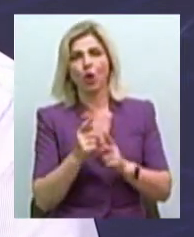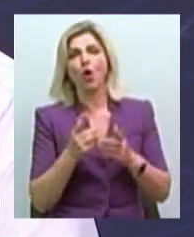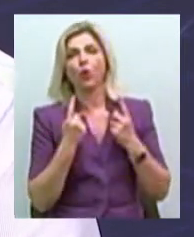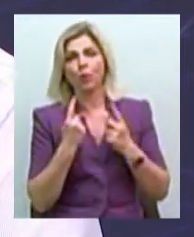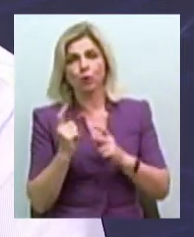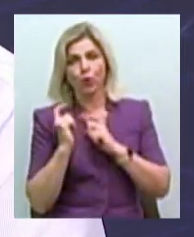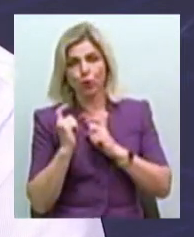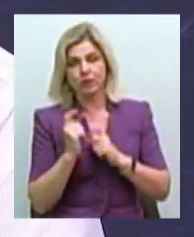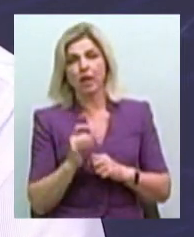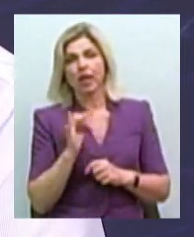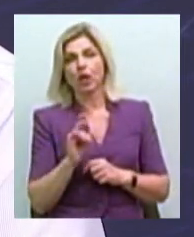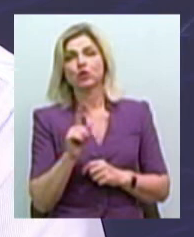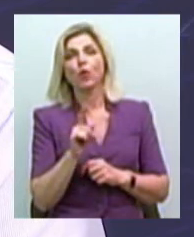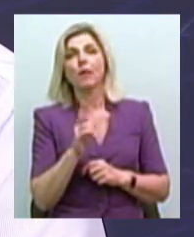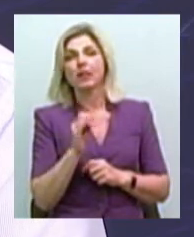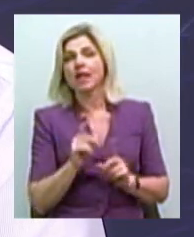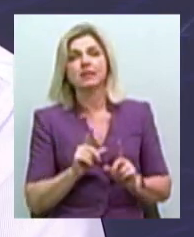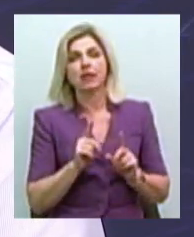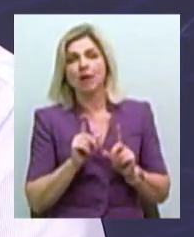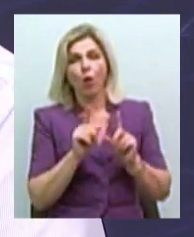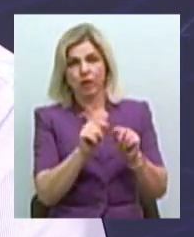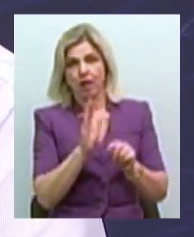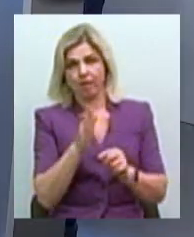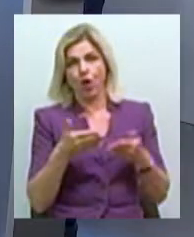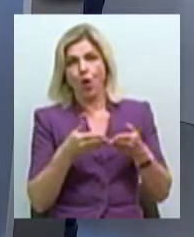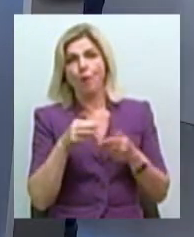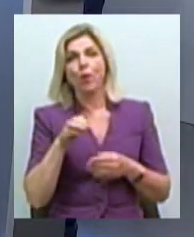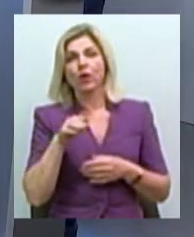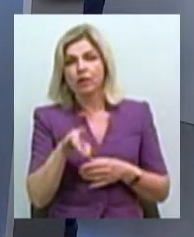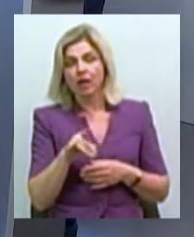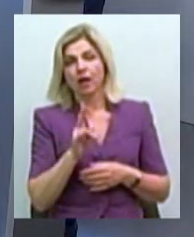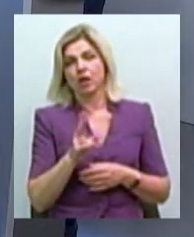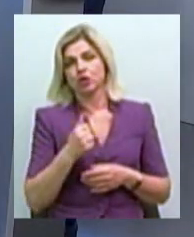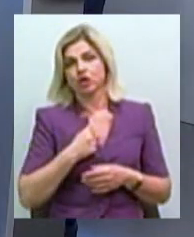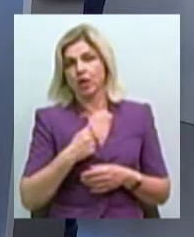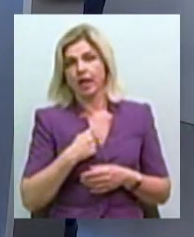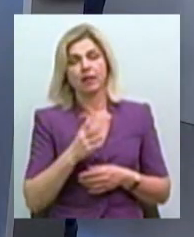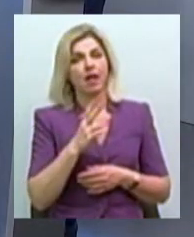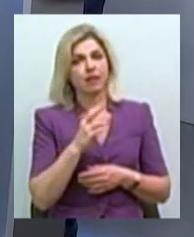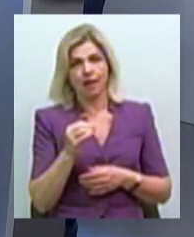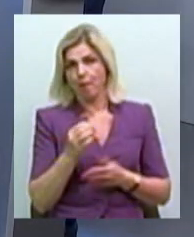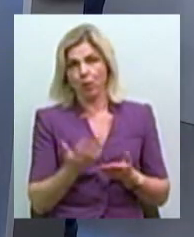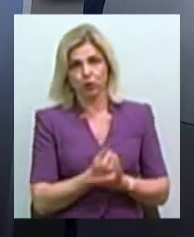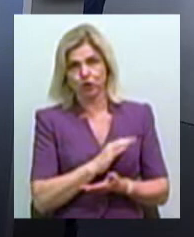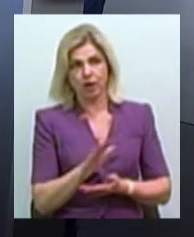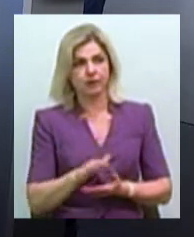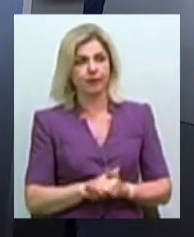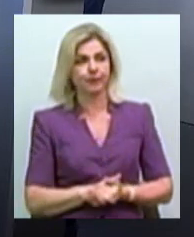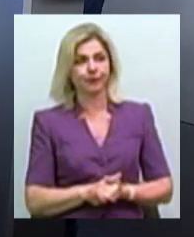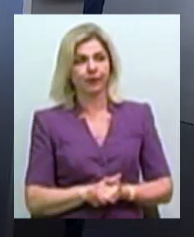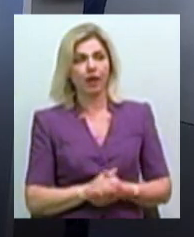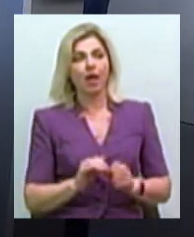одной дорогой и заходили в порты. Ну, к сожалению, пока не получается. Герои Украины сами не один?